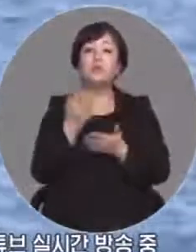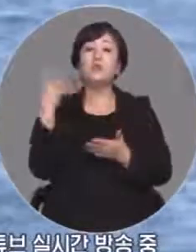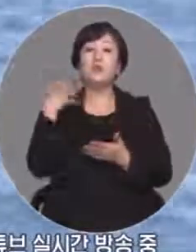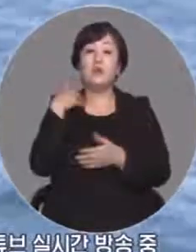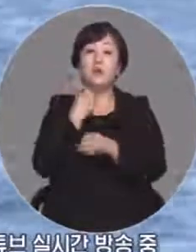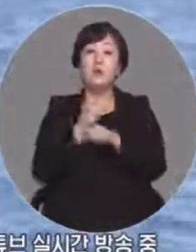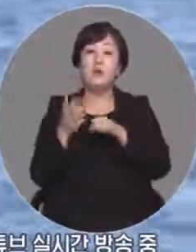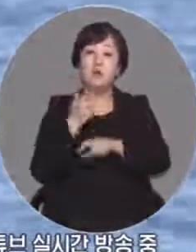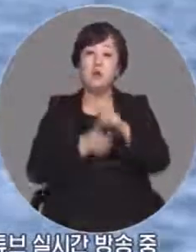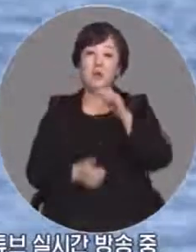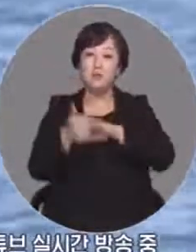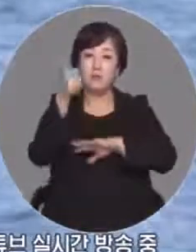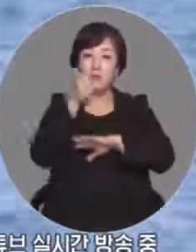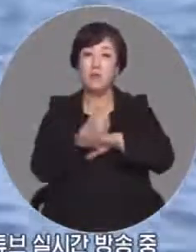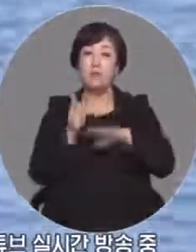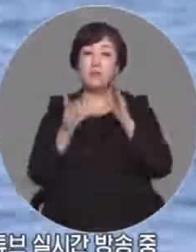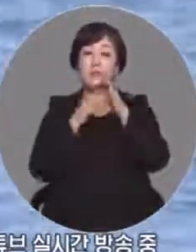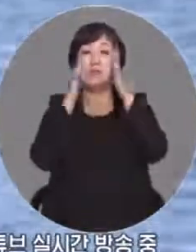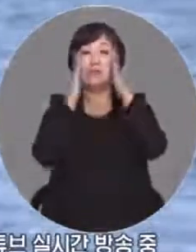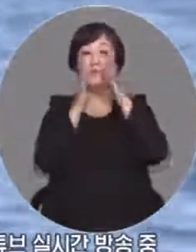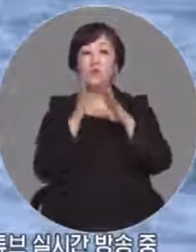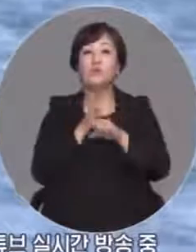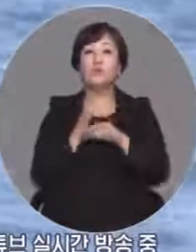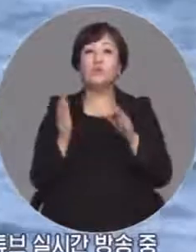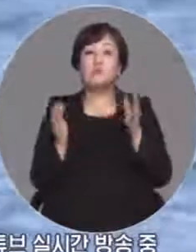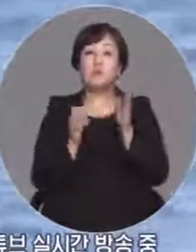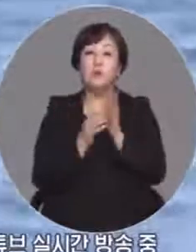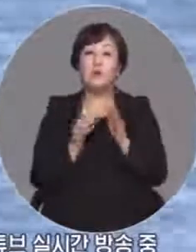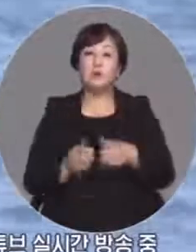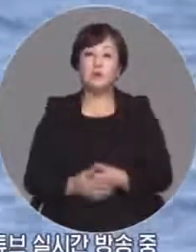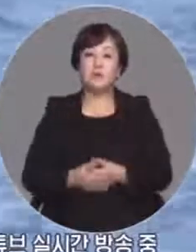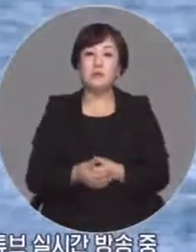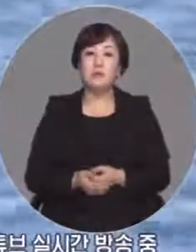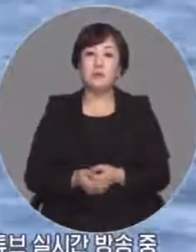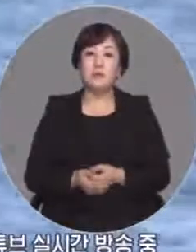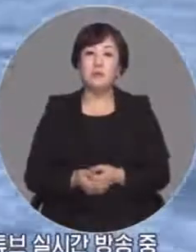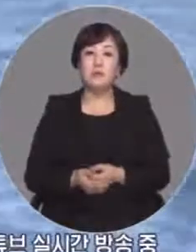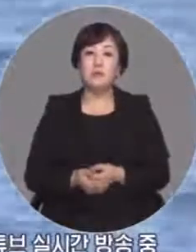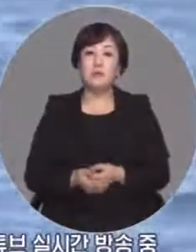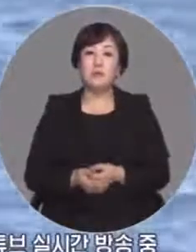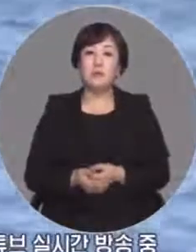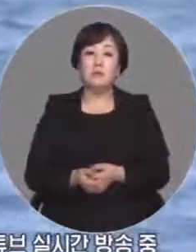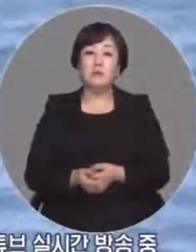위상을 높일 수 있을지 주목됩니다. UBC 뉴스 김진구입니다.